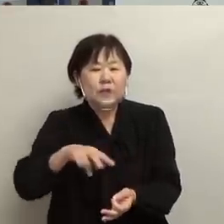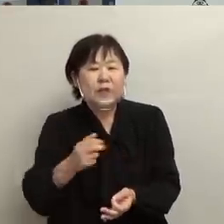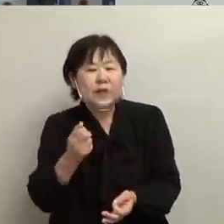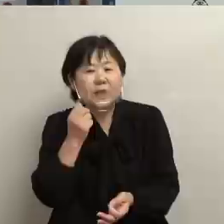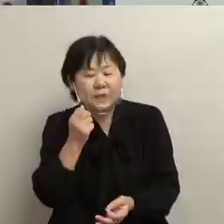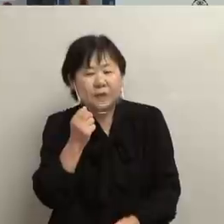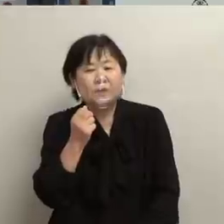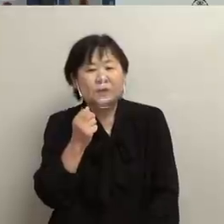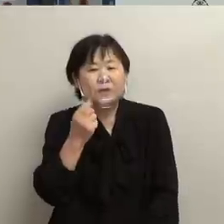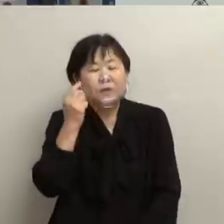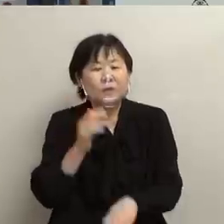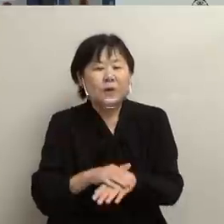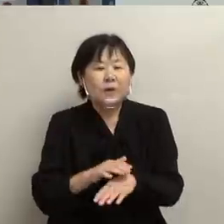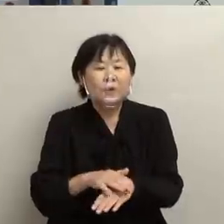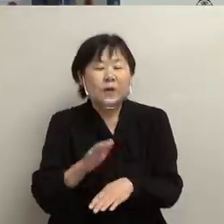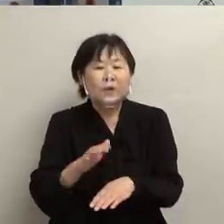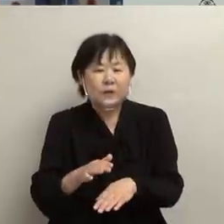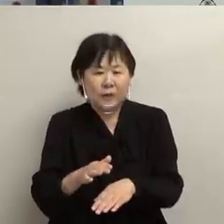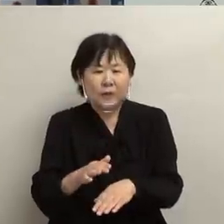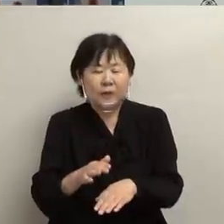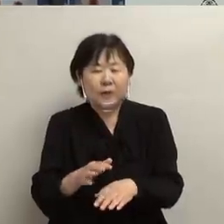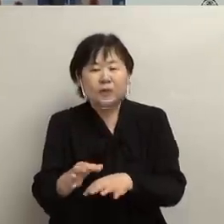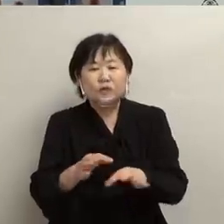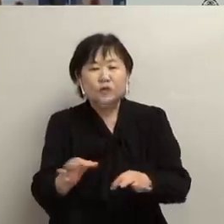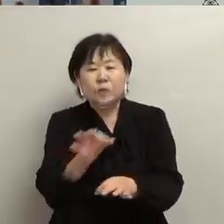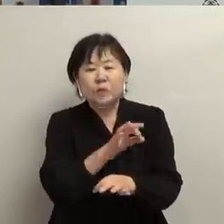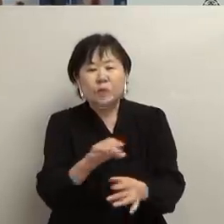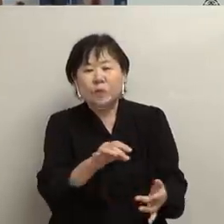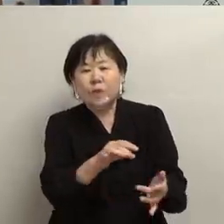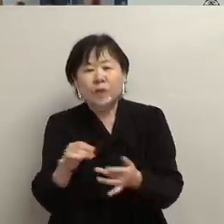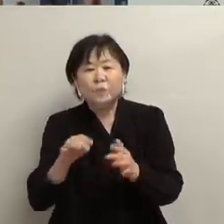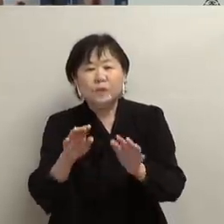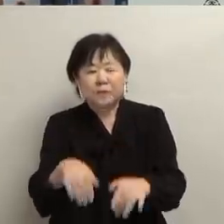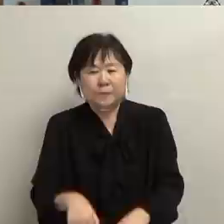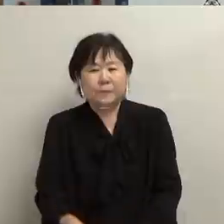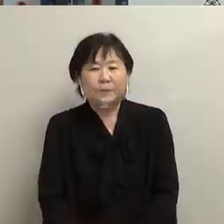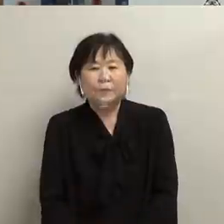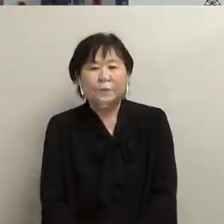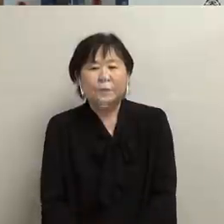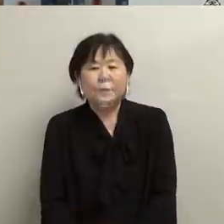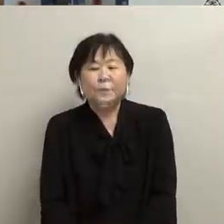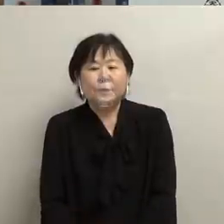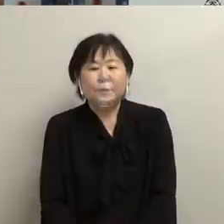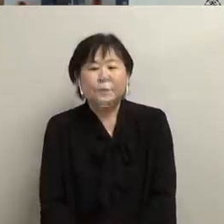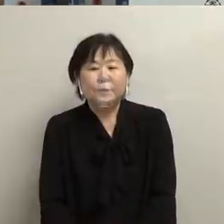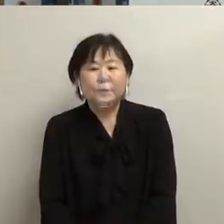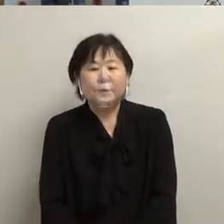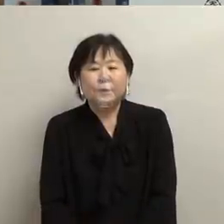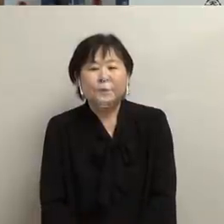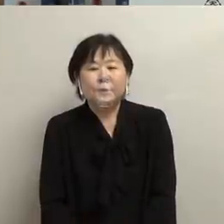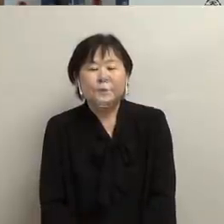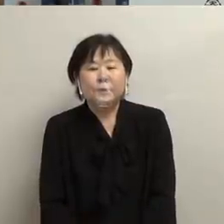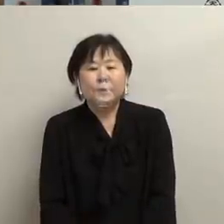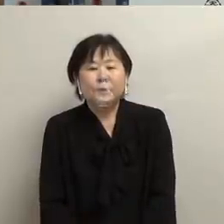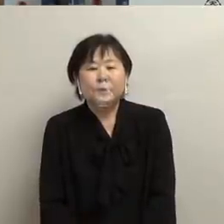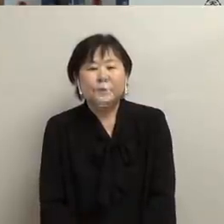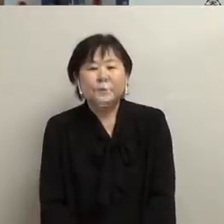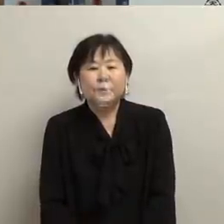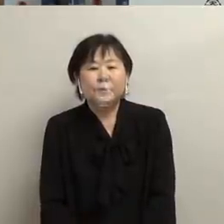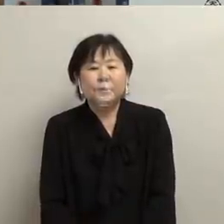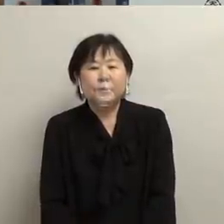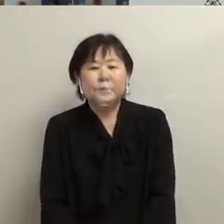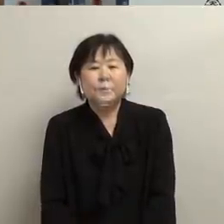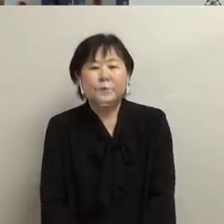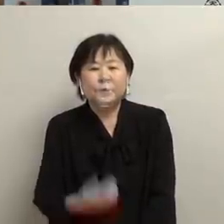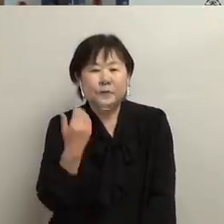観点からも今回の商品を選んでるんですのでそういった部分で換金対策をしていきたいというふうに思っておりますだと